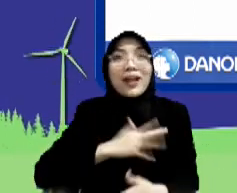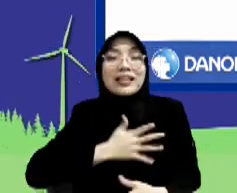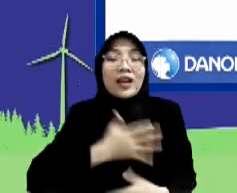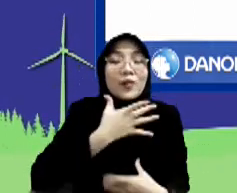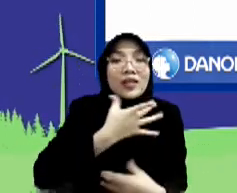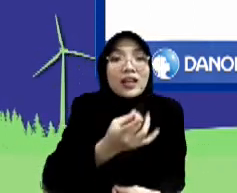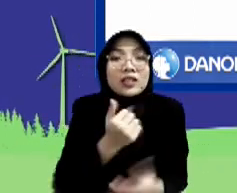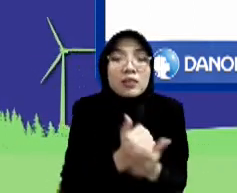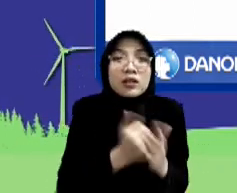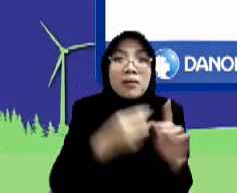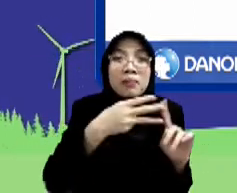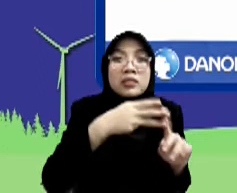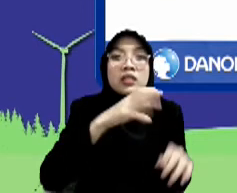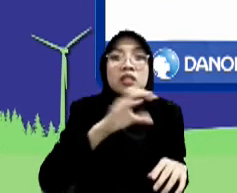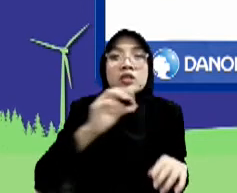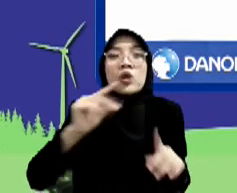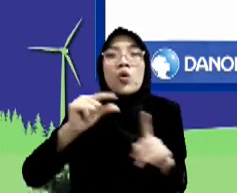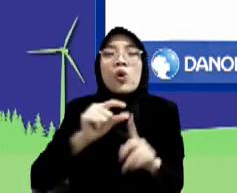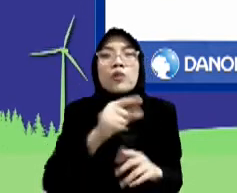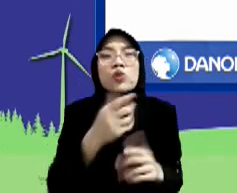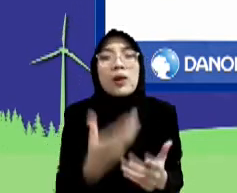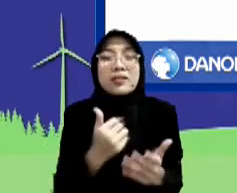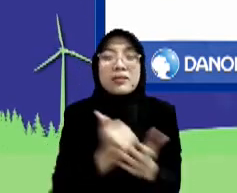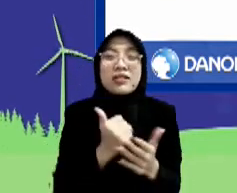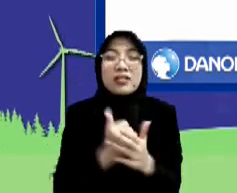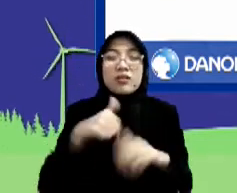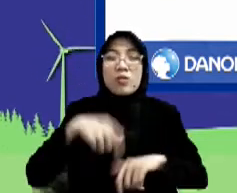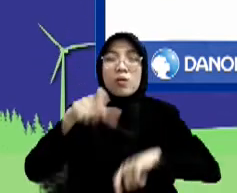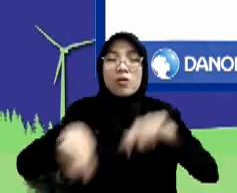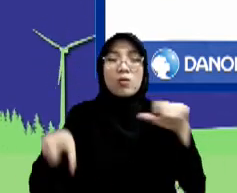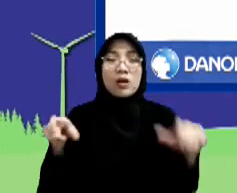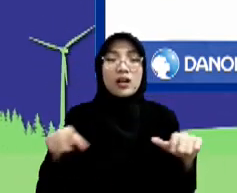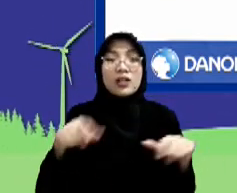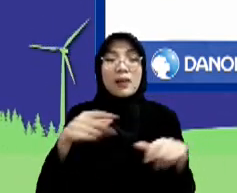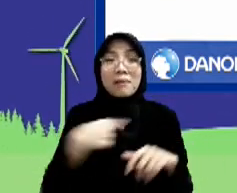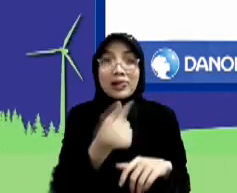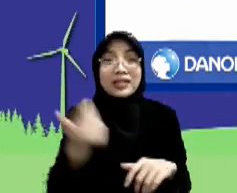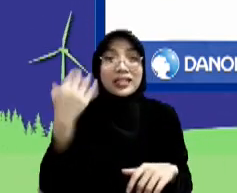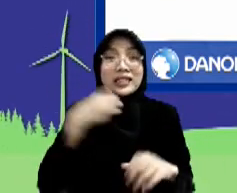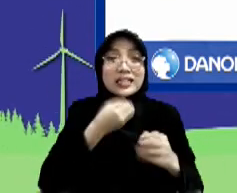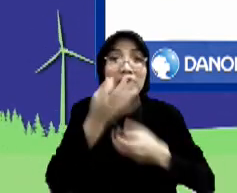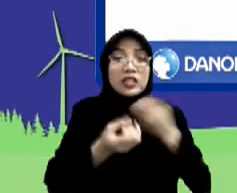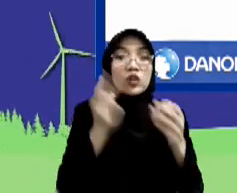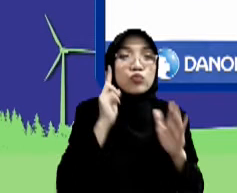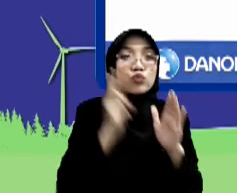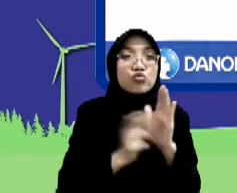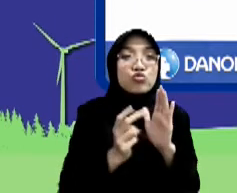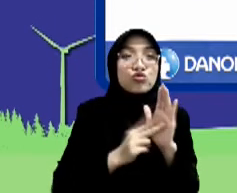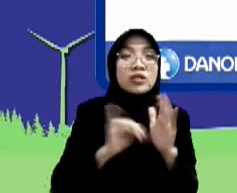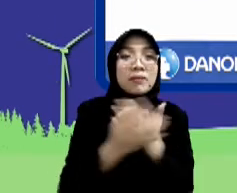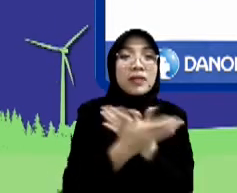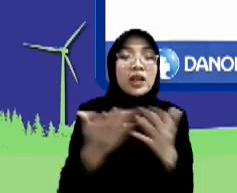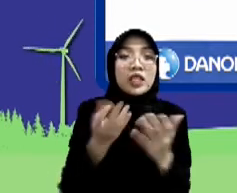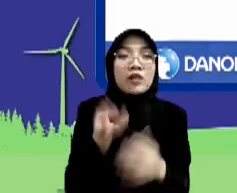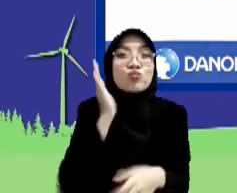B ini gitu Karena kan kecenderungannya sekarang sebenarnya konsumen kita itu tadi disampaikan oleh buis juga terutama yang mereka yang lebih apa lebih